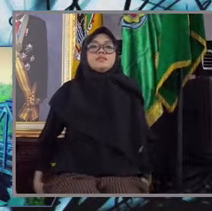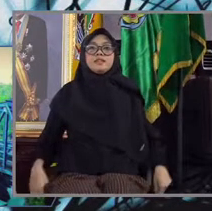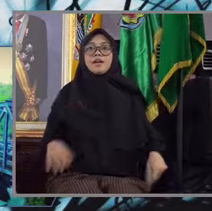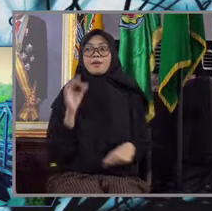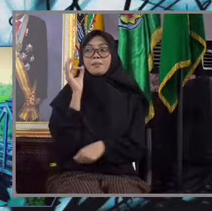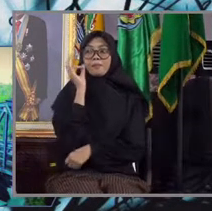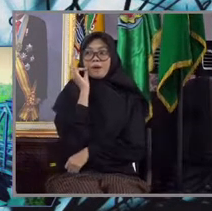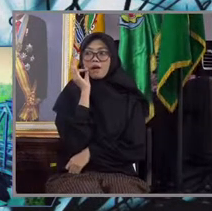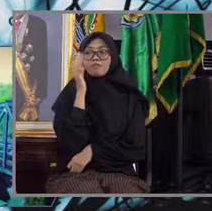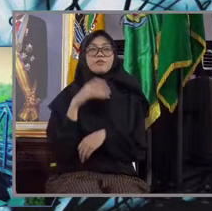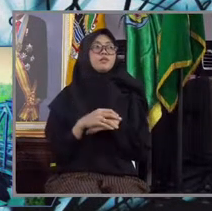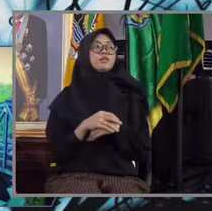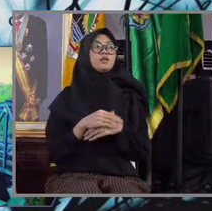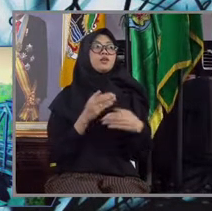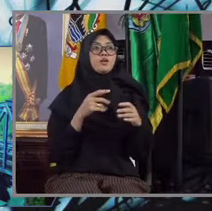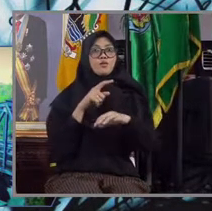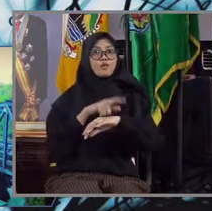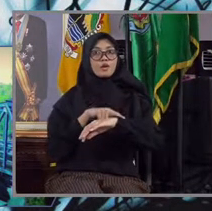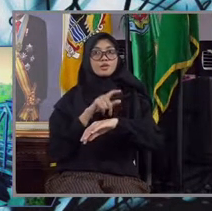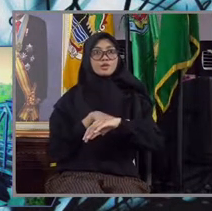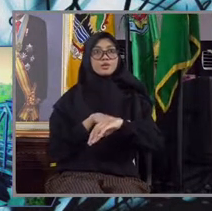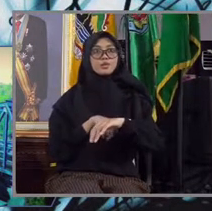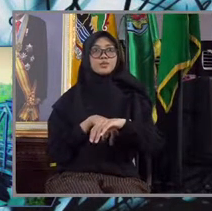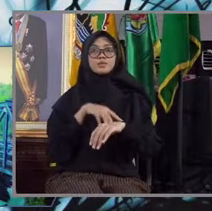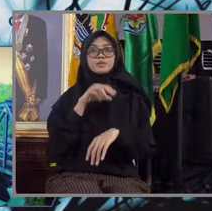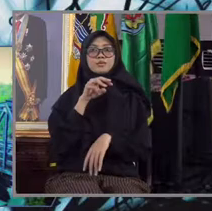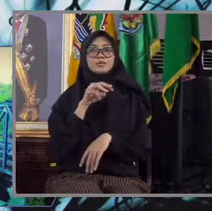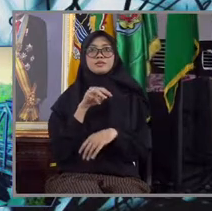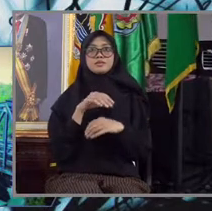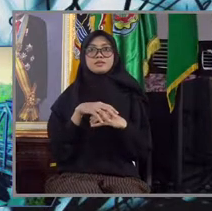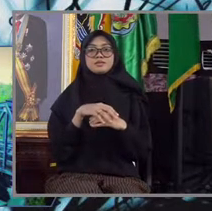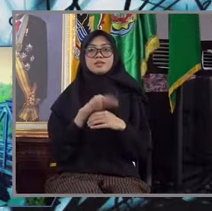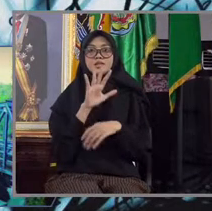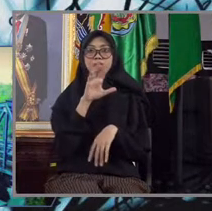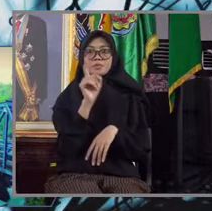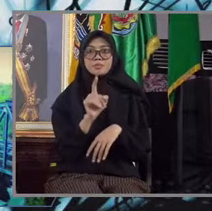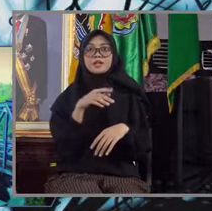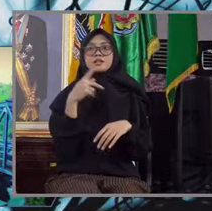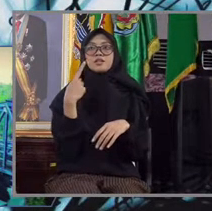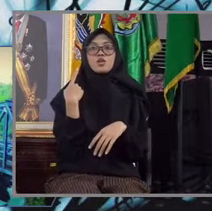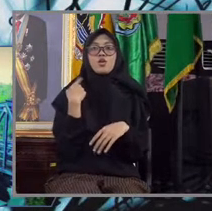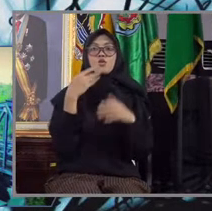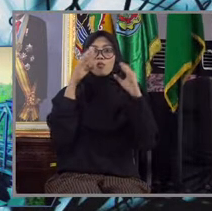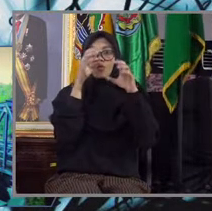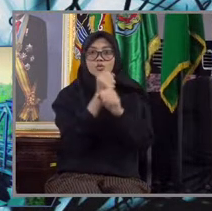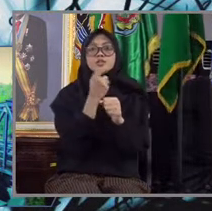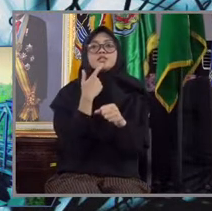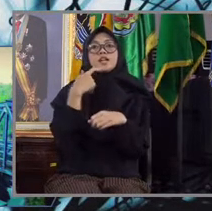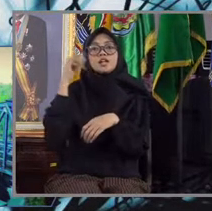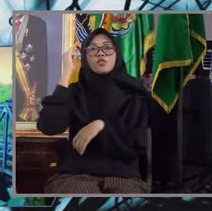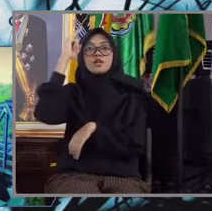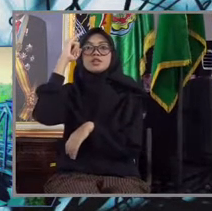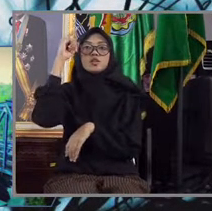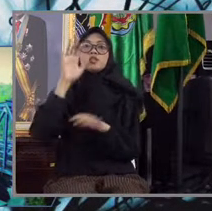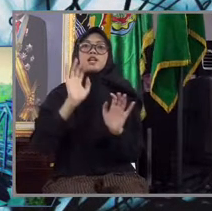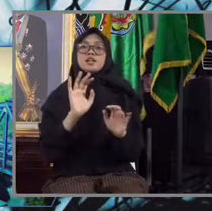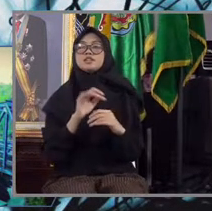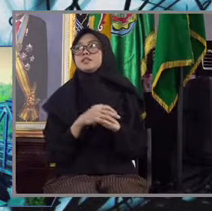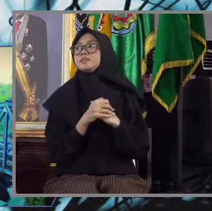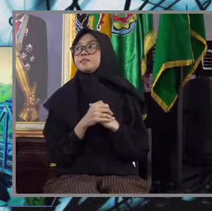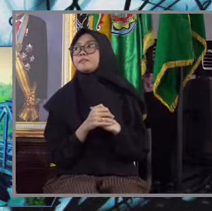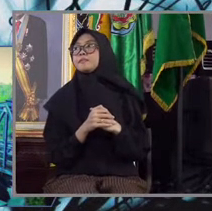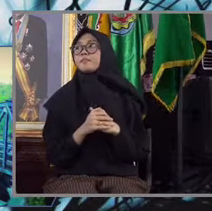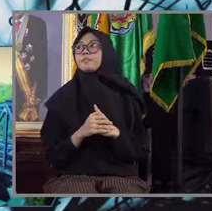Mohon maaf, waktu 7 hingga 8 menit dan fokus pada inovasi yang sudah dilakukan. Terima kasih.